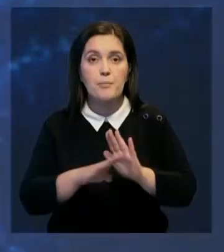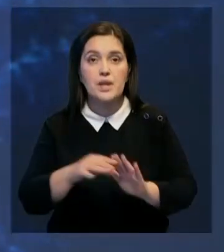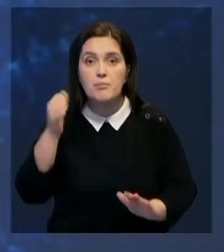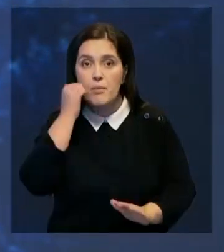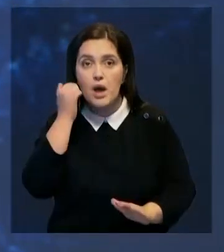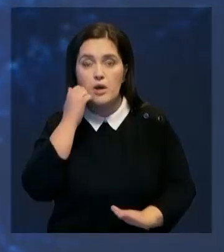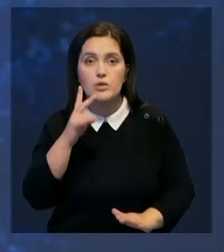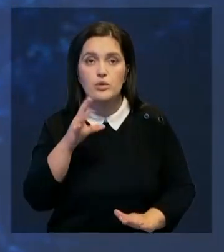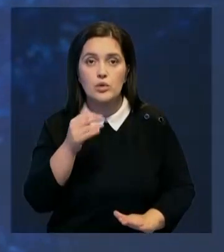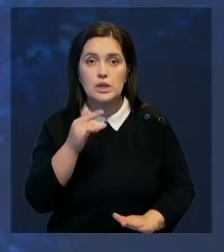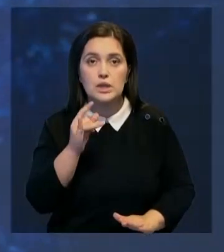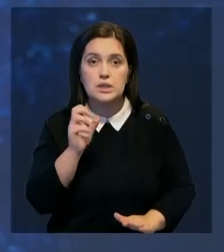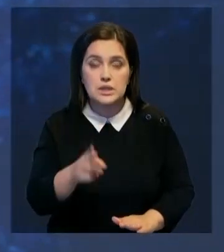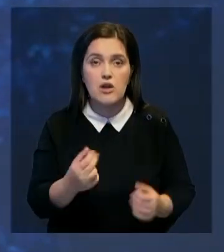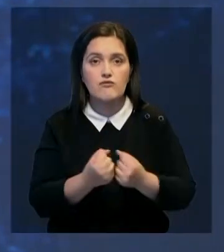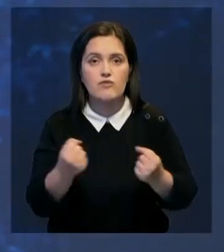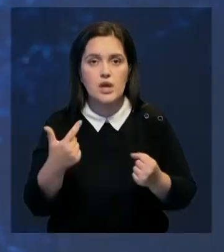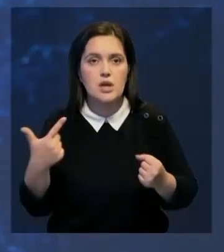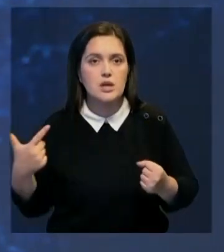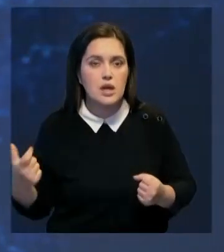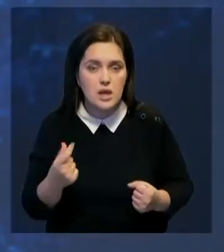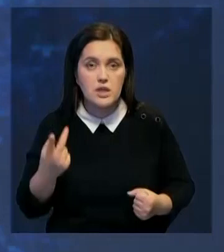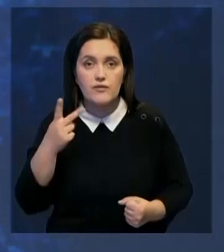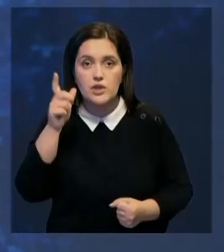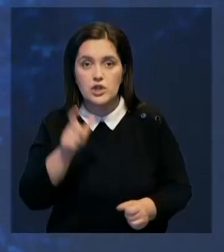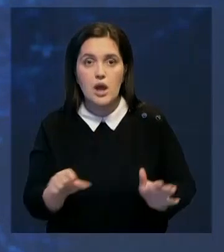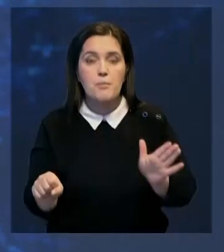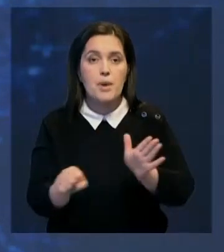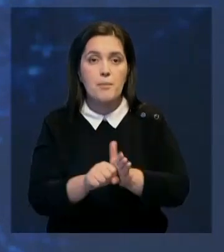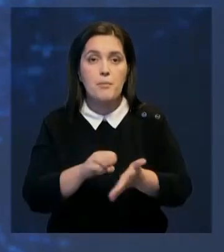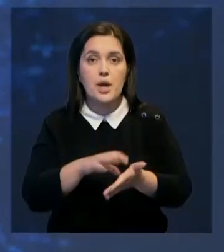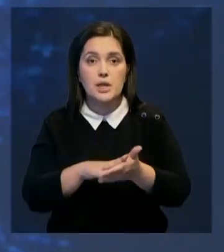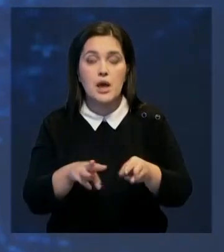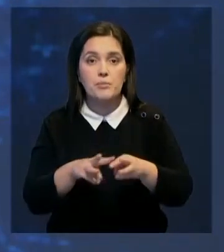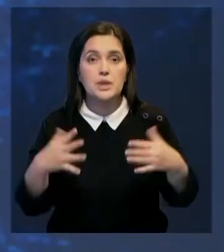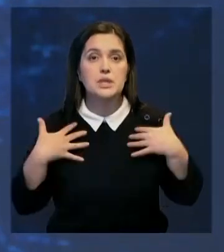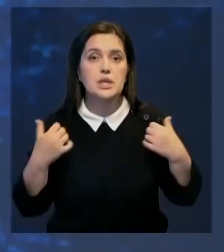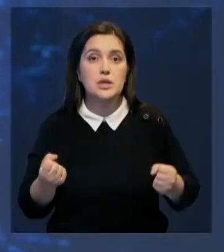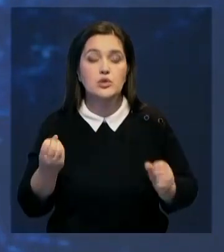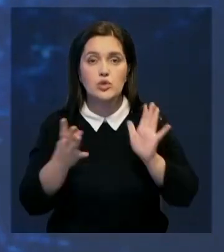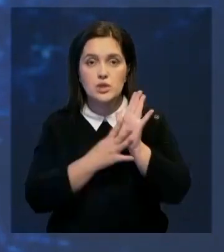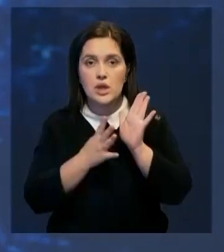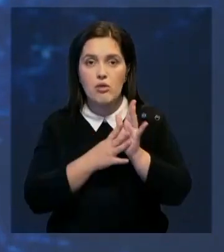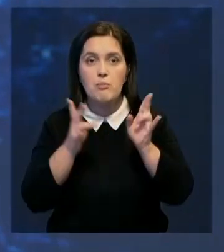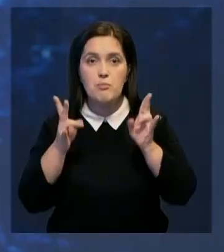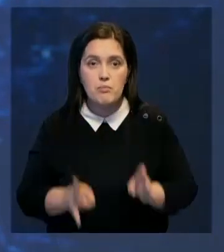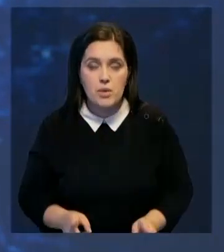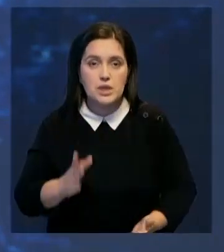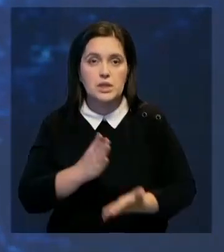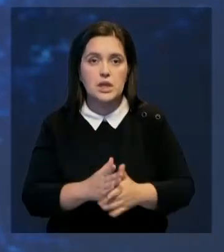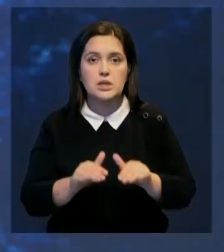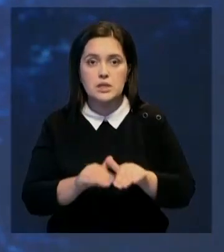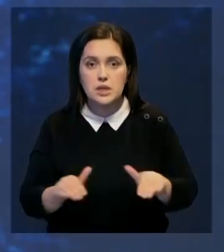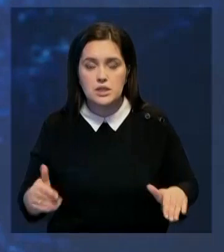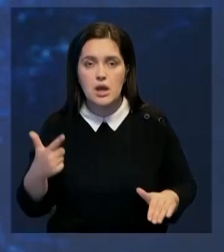подмосковном Ногинске произошел взрыв газа в многоэтажке. Два человека погибли. По данным Минздрава, еще 9 пострадали. Среди